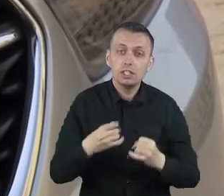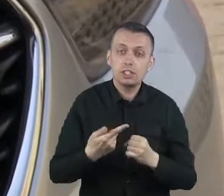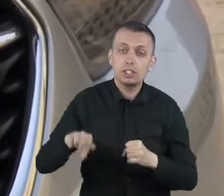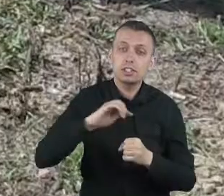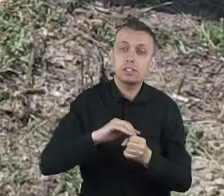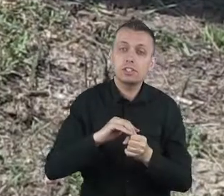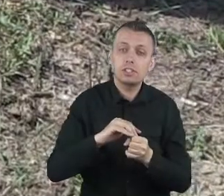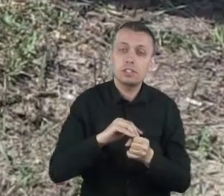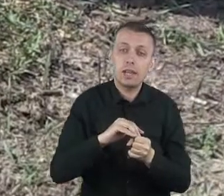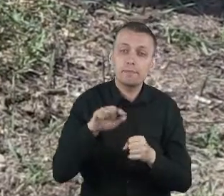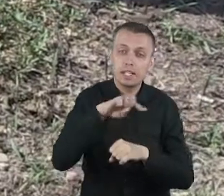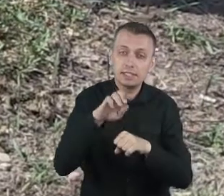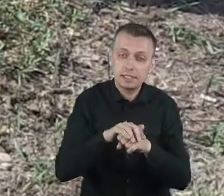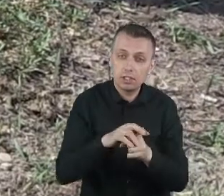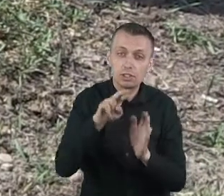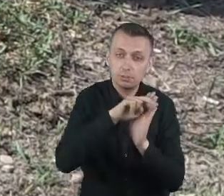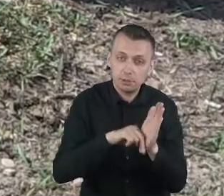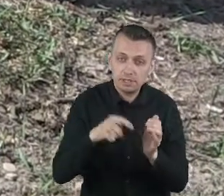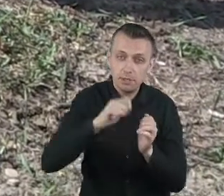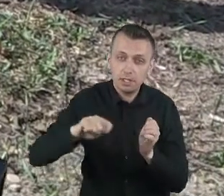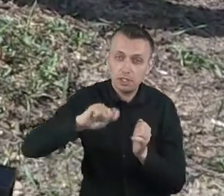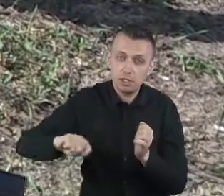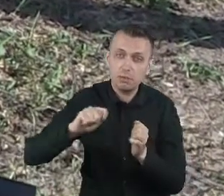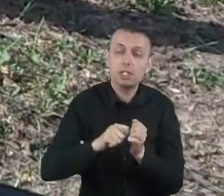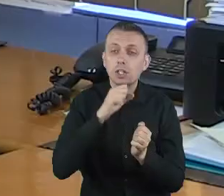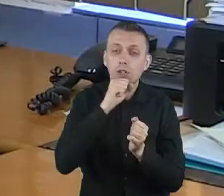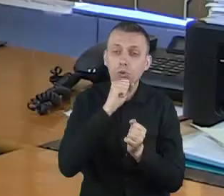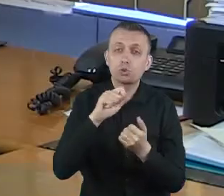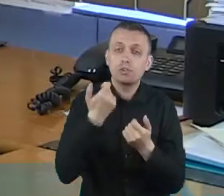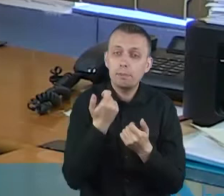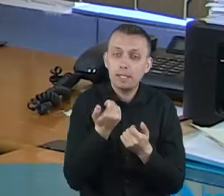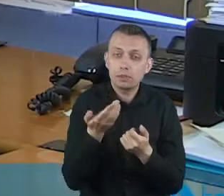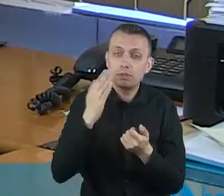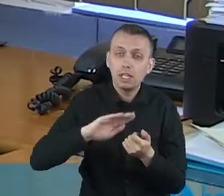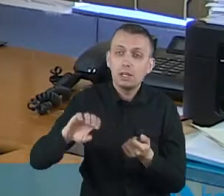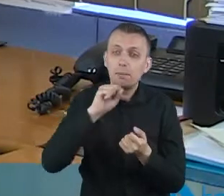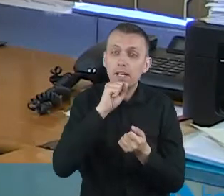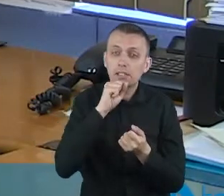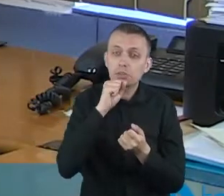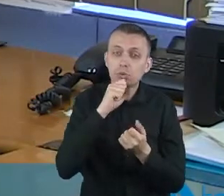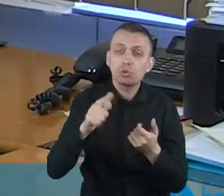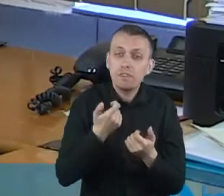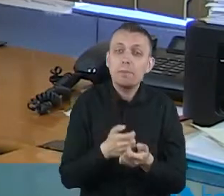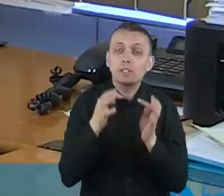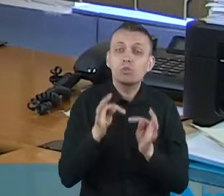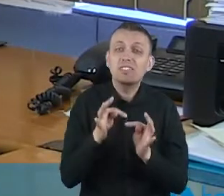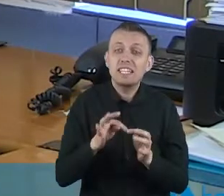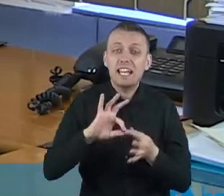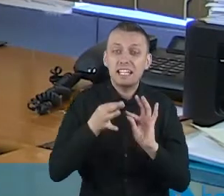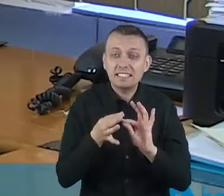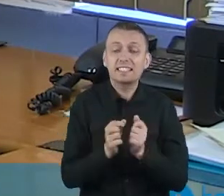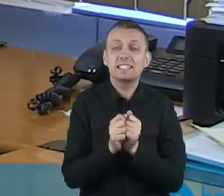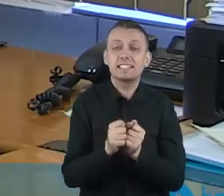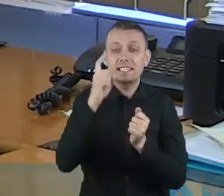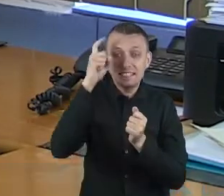z najczęstszych przyczyn wypadków. Niewątpliwie większą ilość zdarzeń odnotowujemy teraz, kiedy się rozpoczyna sezon, bo właśnie motocykliści zapominają o